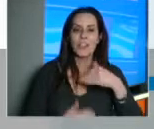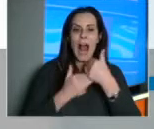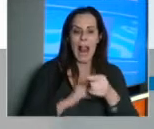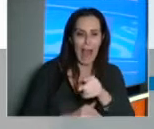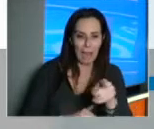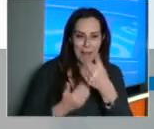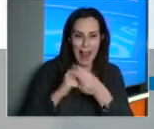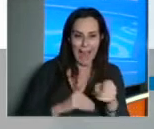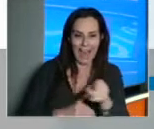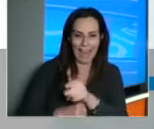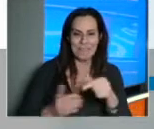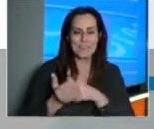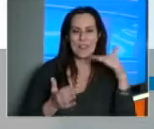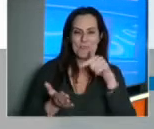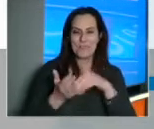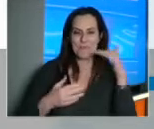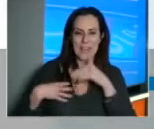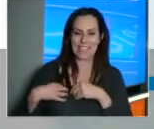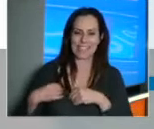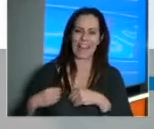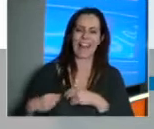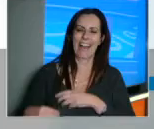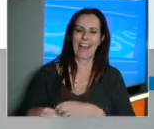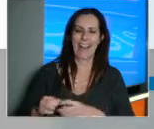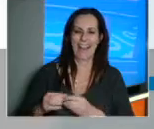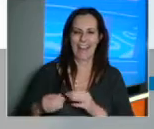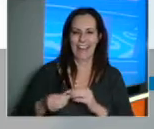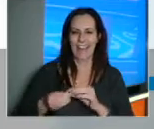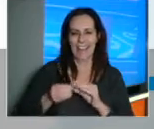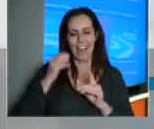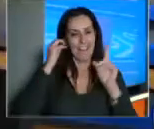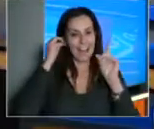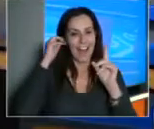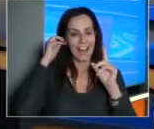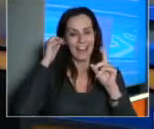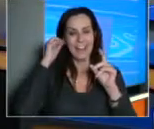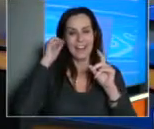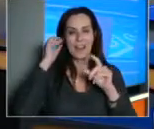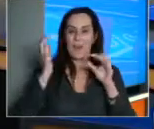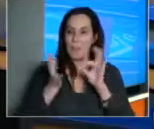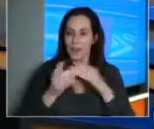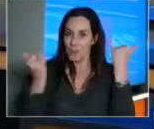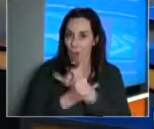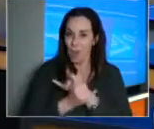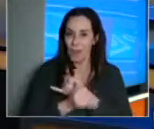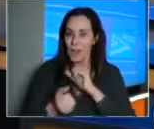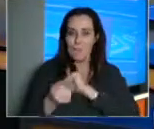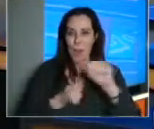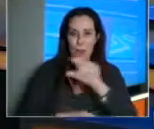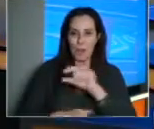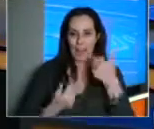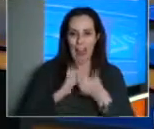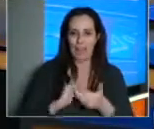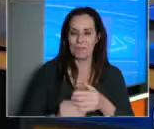לחם שמאתרת את החג שמח של הלייבור פארטי הבריטי, אבל, דרך אגב, ברגע שהם עלו על הטעות, הם פשוט העלימו את זה